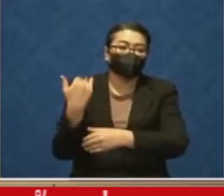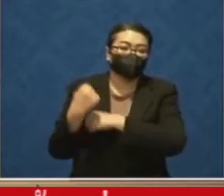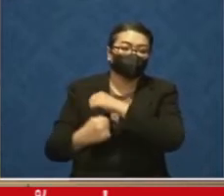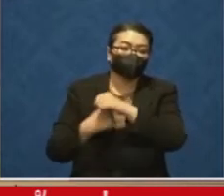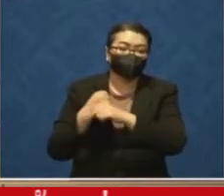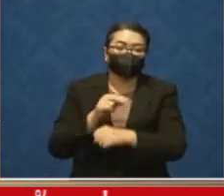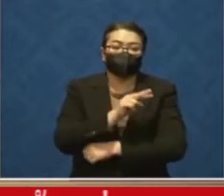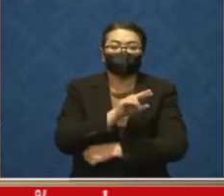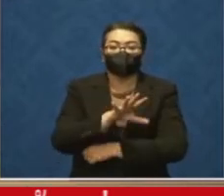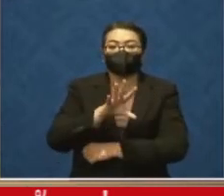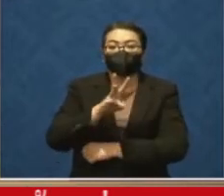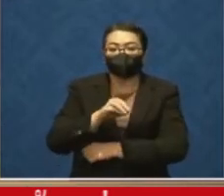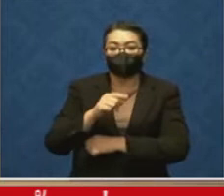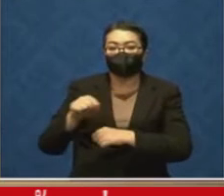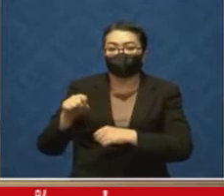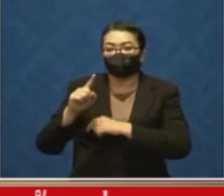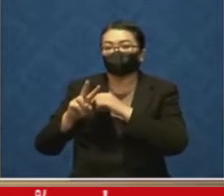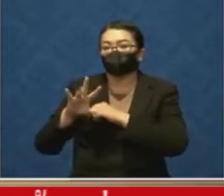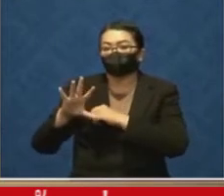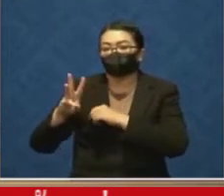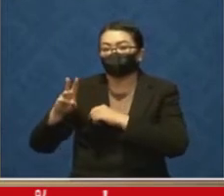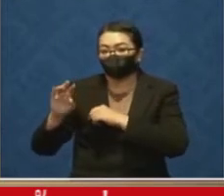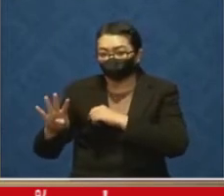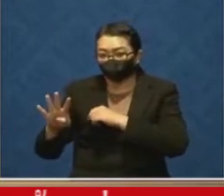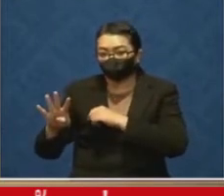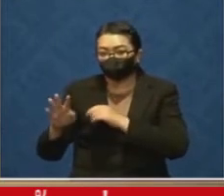2560-2564